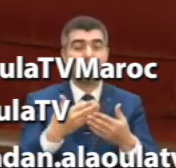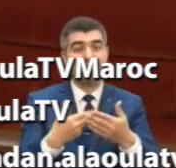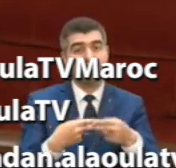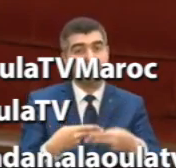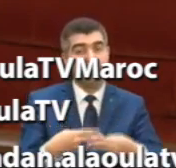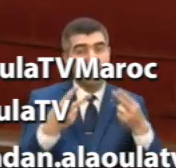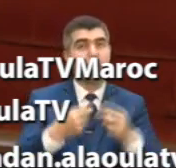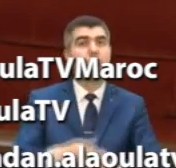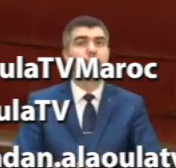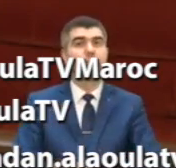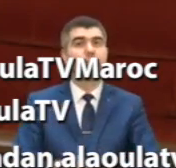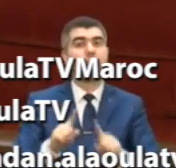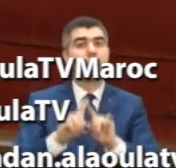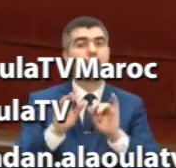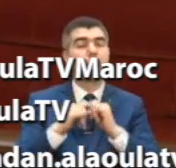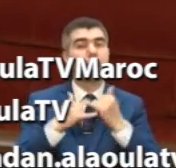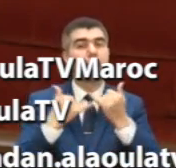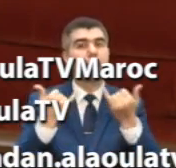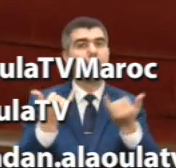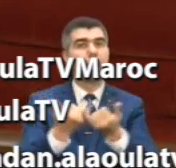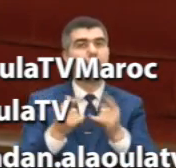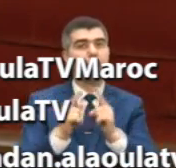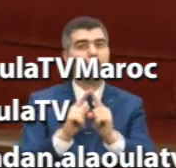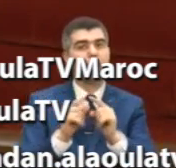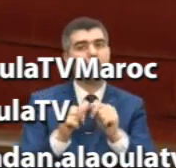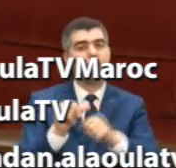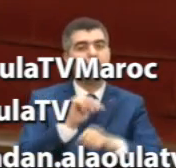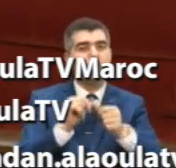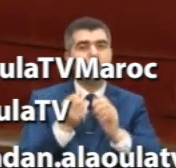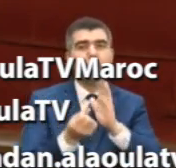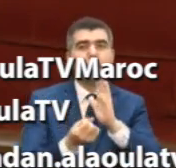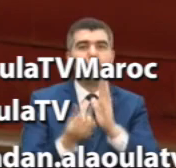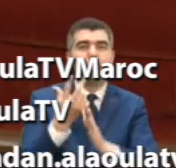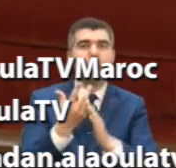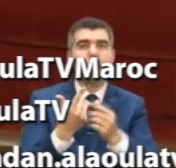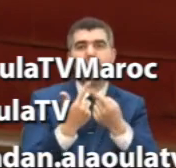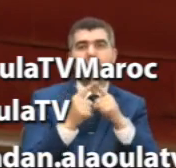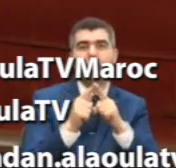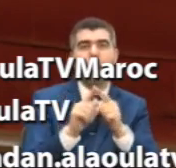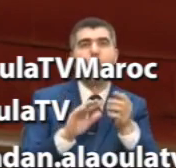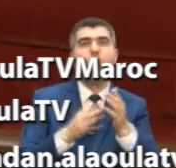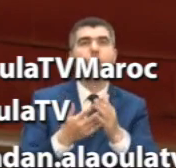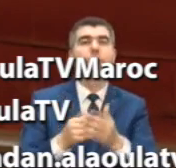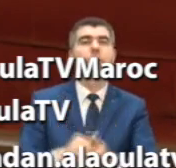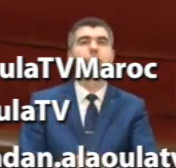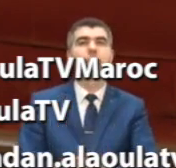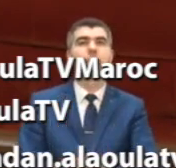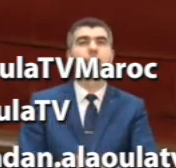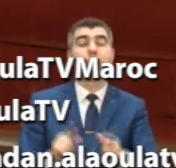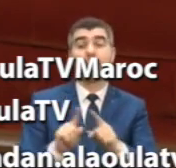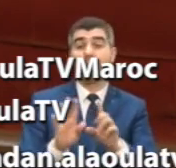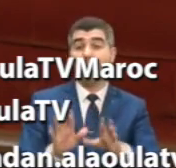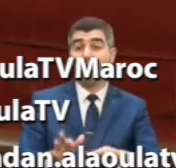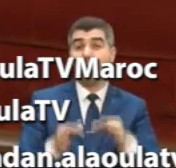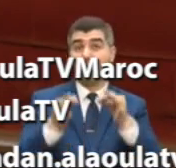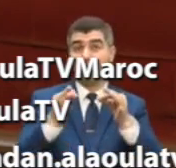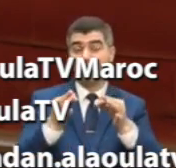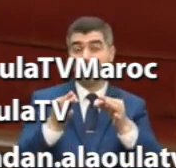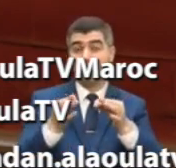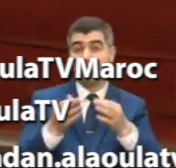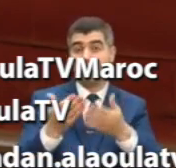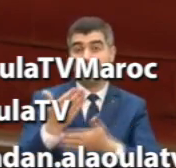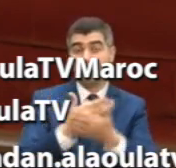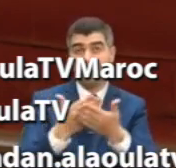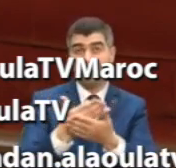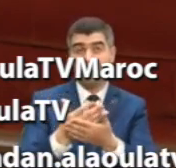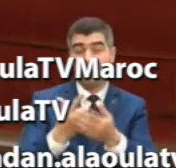المنتدى ديال إعادة الهيكلة. احنا فعلا قمنا بواحد التقييم أولي، لأنه كاينه واحد المرجعية قانونية